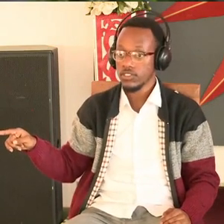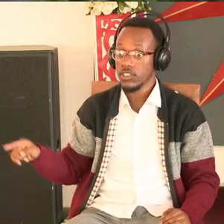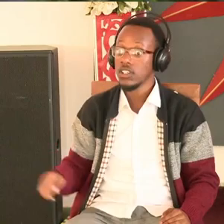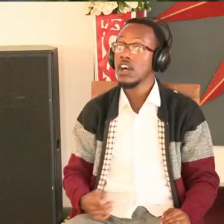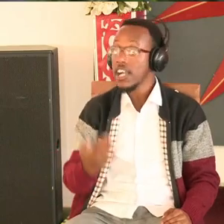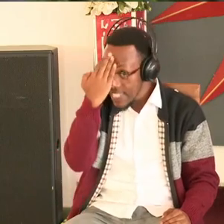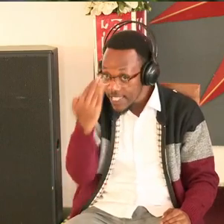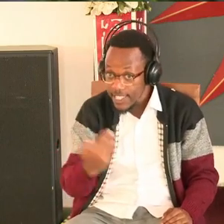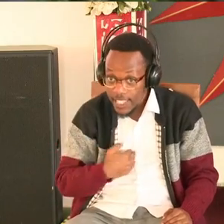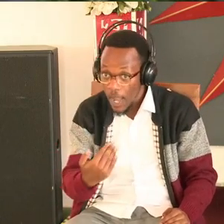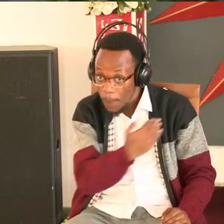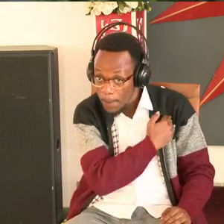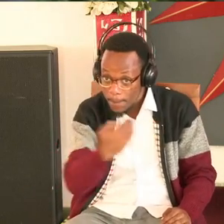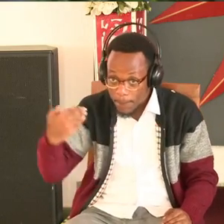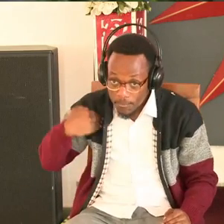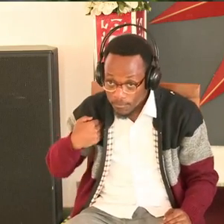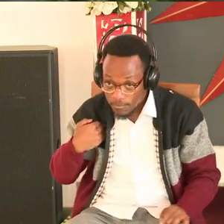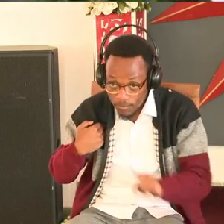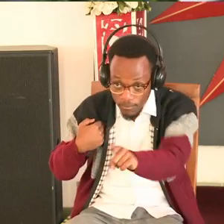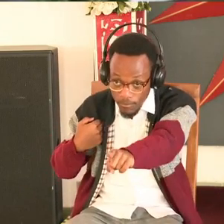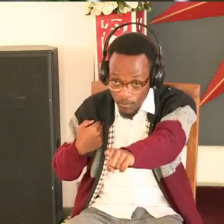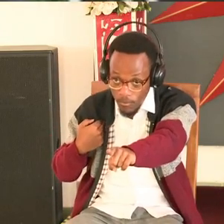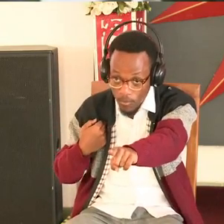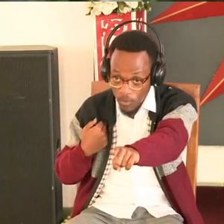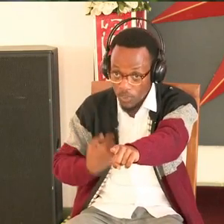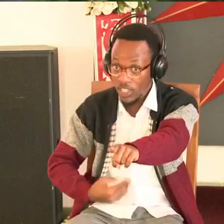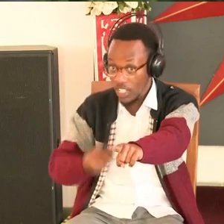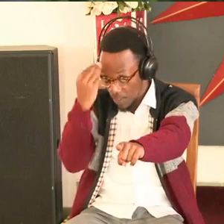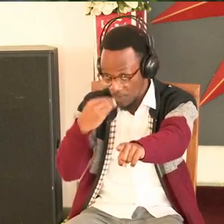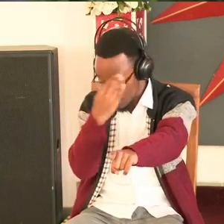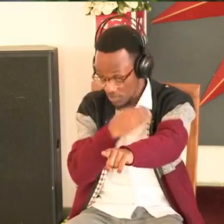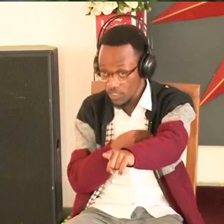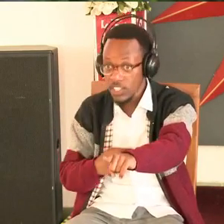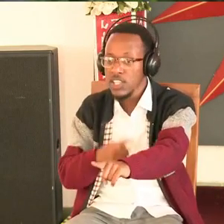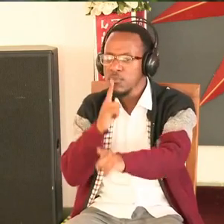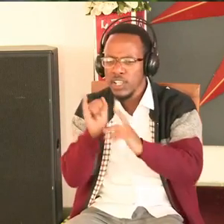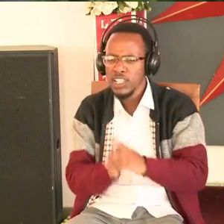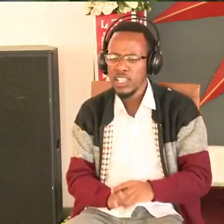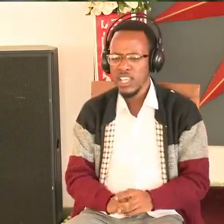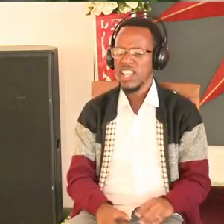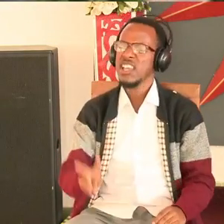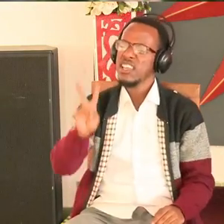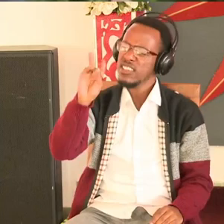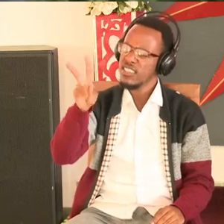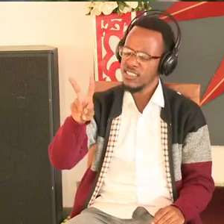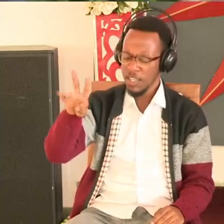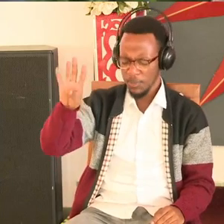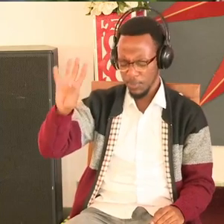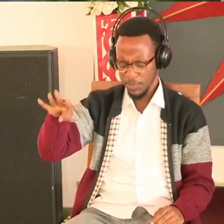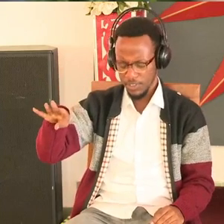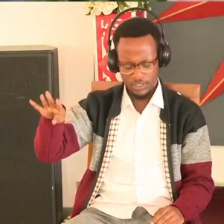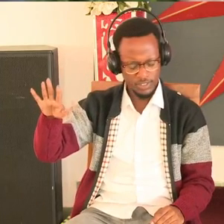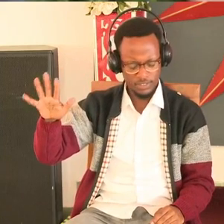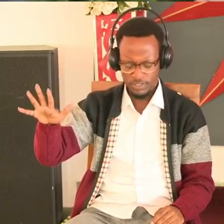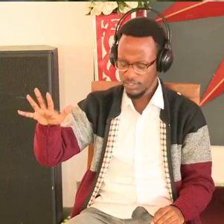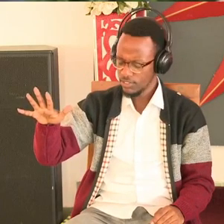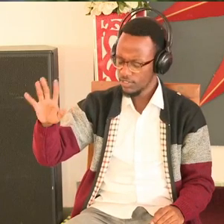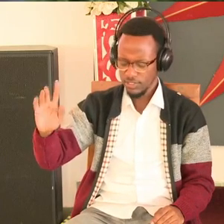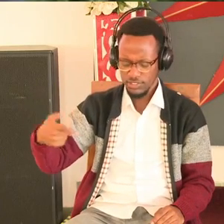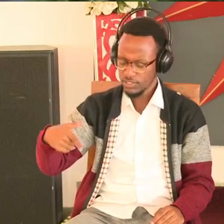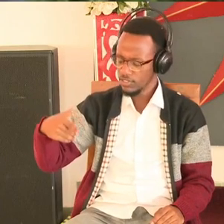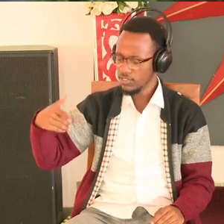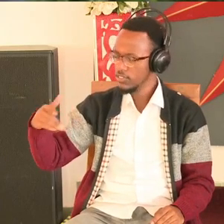245 ryavuze abantu 245 na bangahe na batanu muri icyo